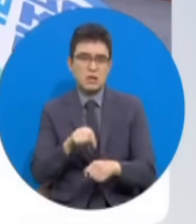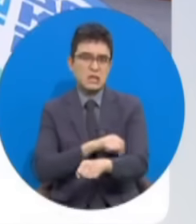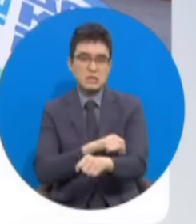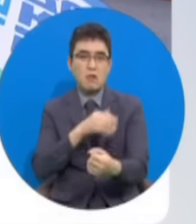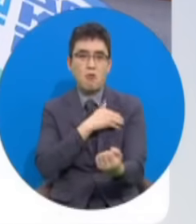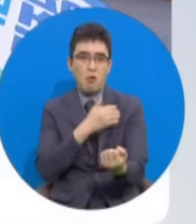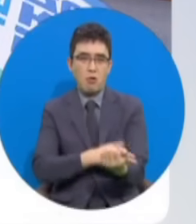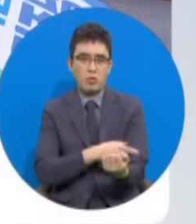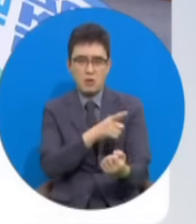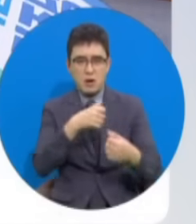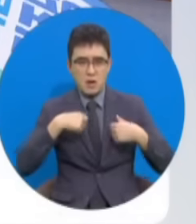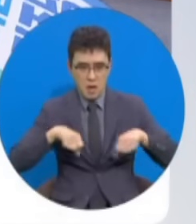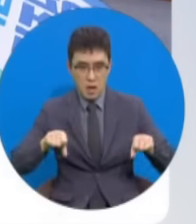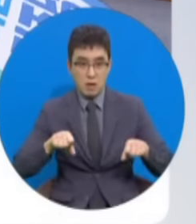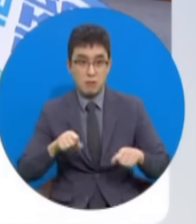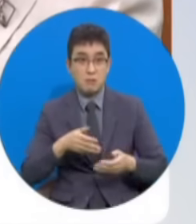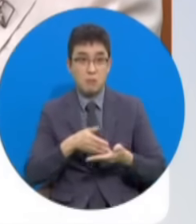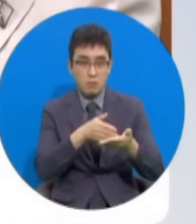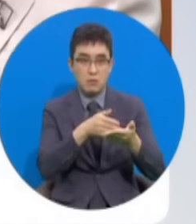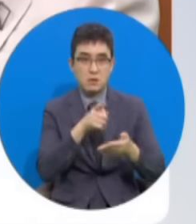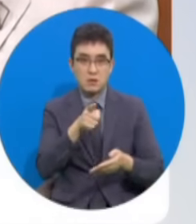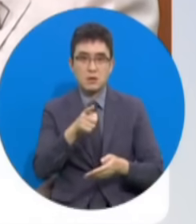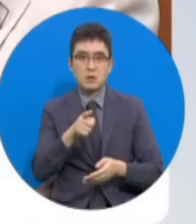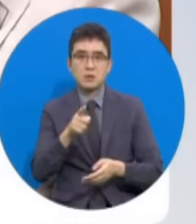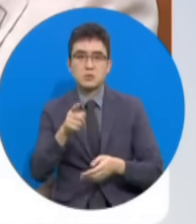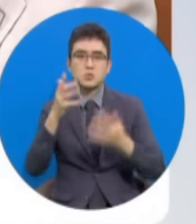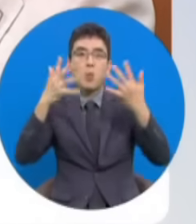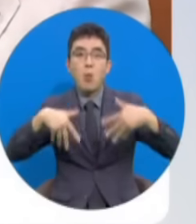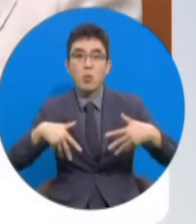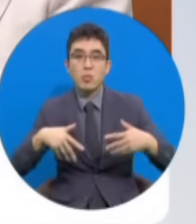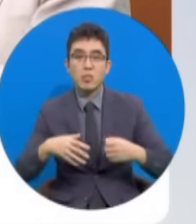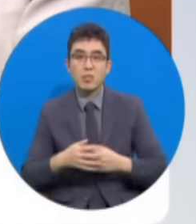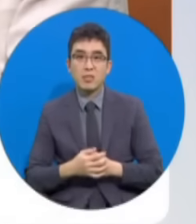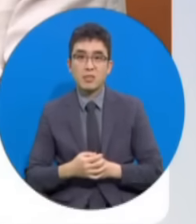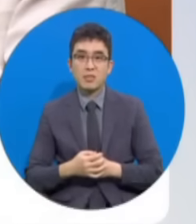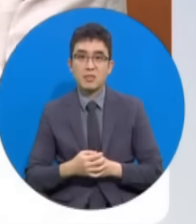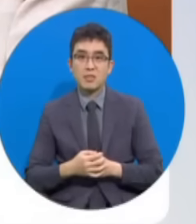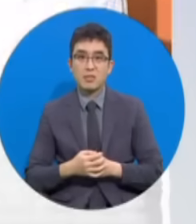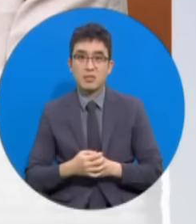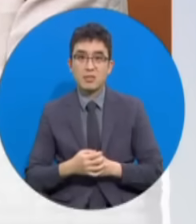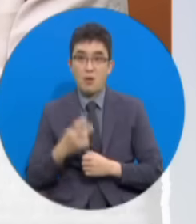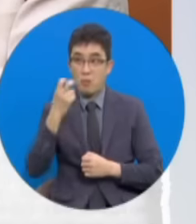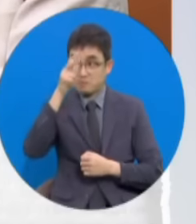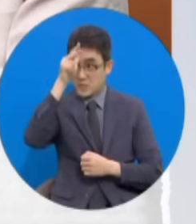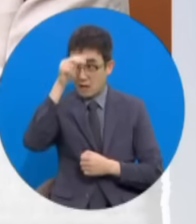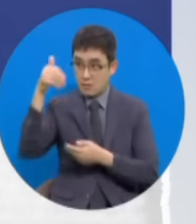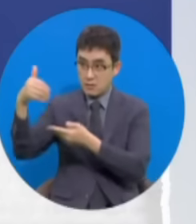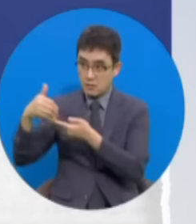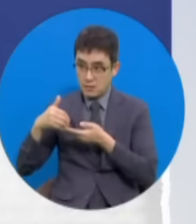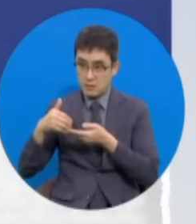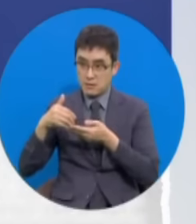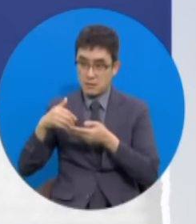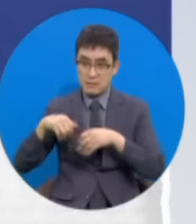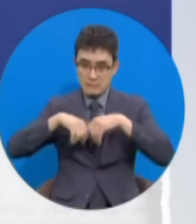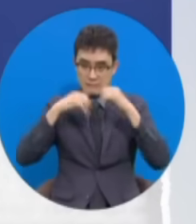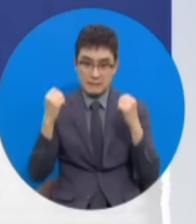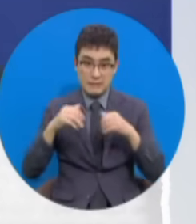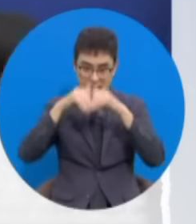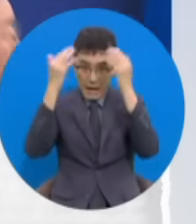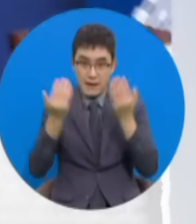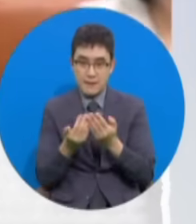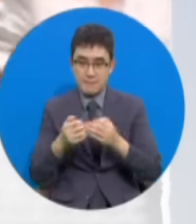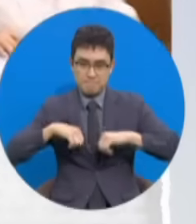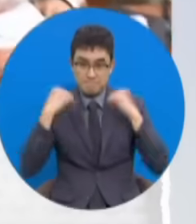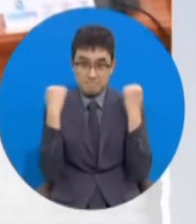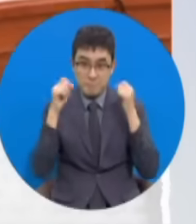그때 단서가 있었어요. 그냥 무조건 검찰의 영장에 대해서 불체포특권을 내려놓자는 게 아니고